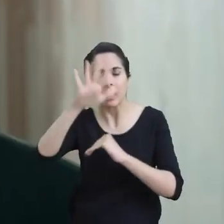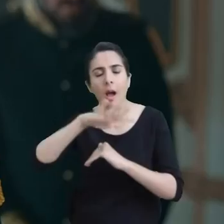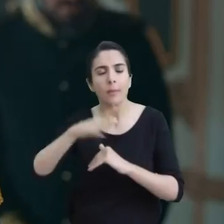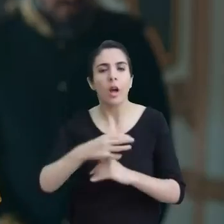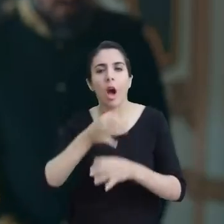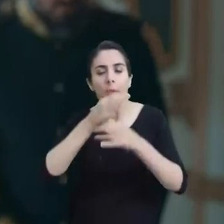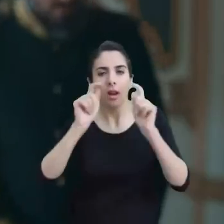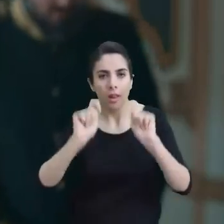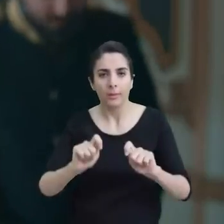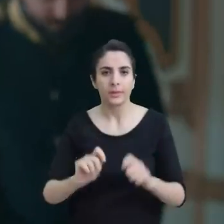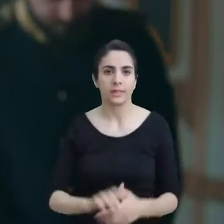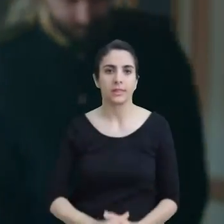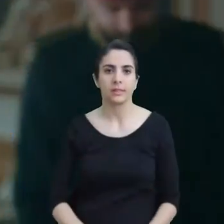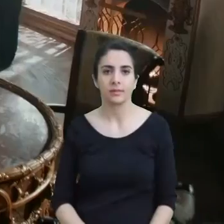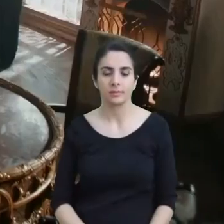duyurulsun.